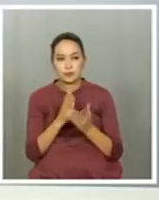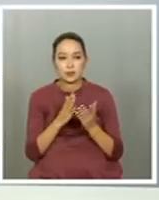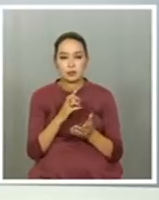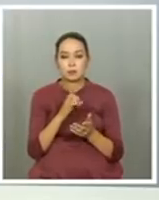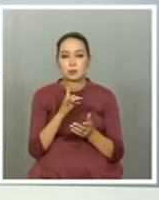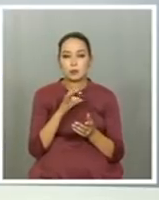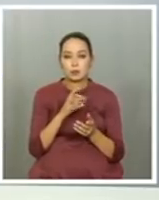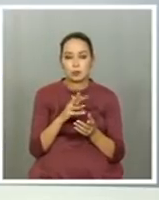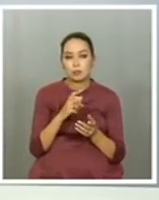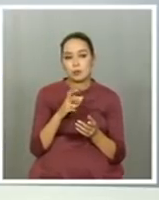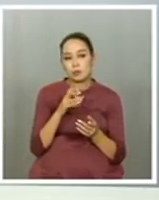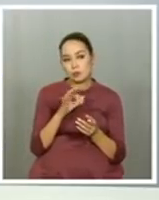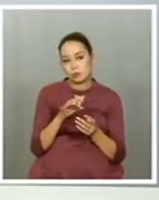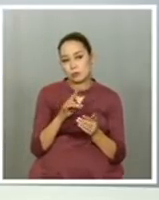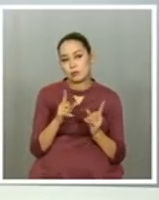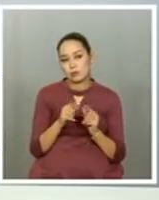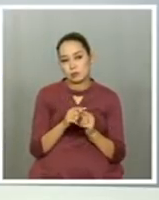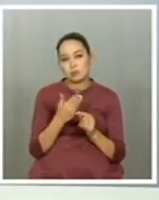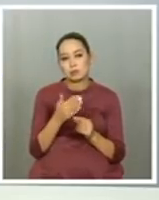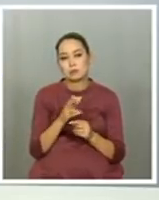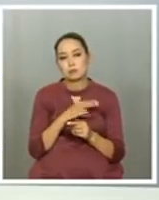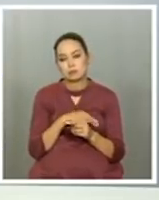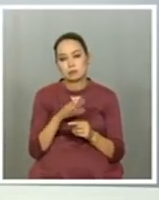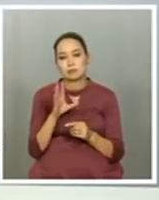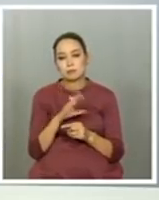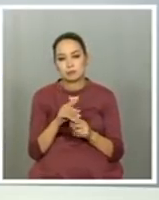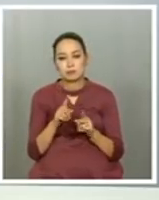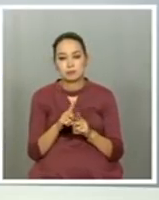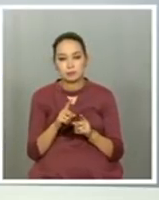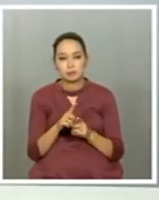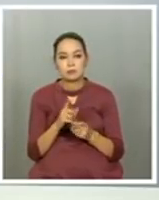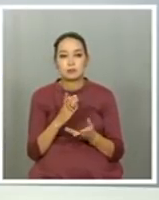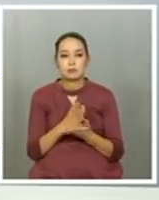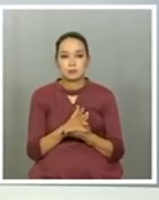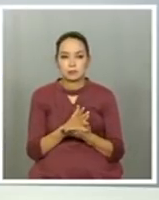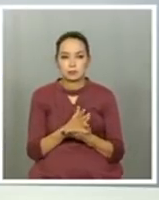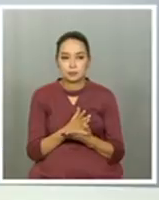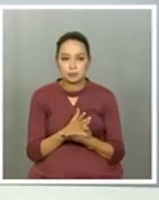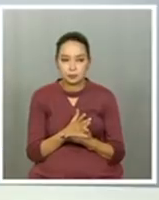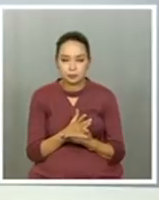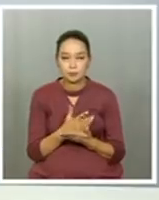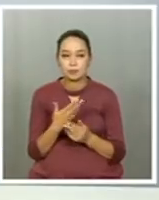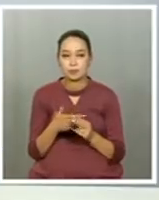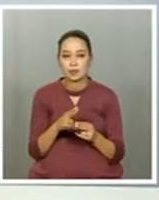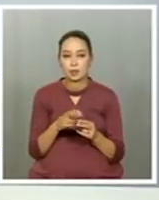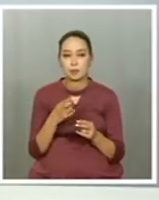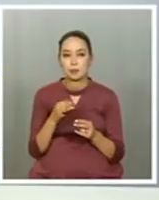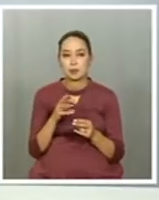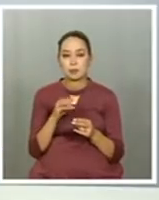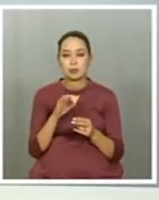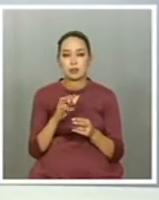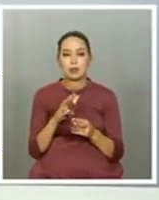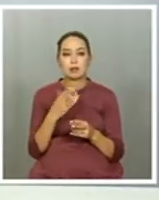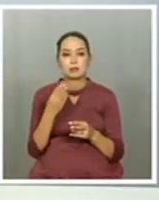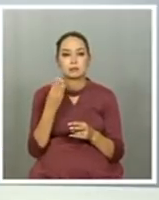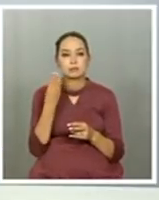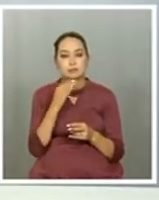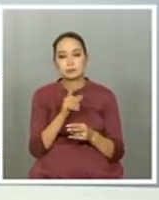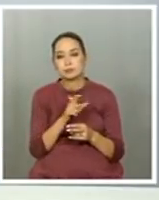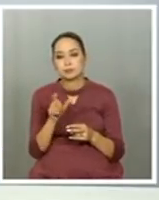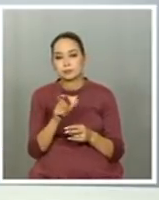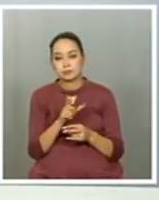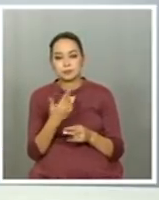сутек әрекеттесетін болса, ондай реакциялар жүрмейді. Бұл жерде бейметалдардың белсенділігіне байланысты реакция теңдеуі